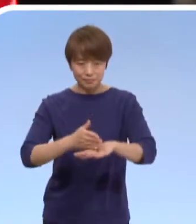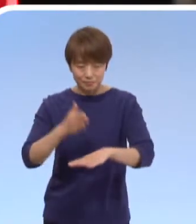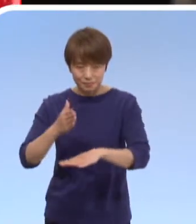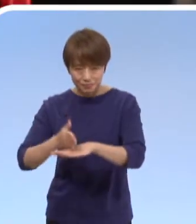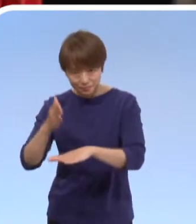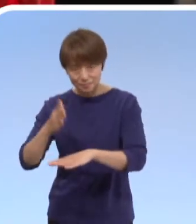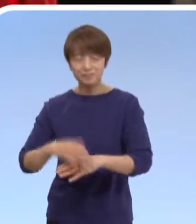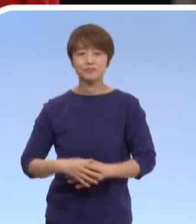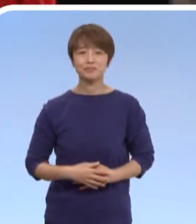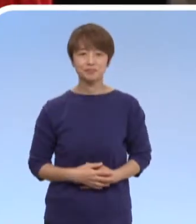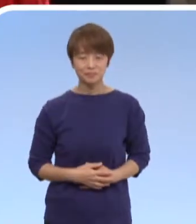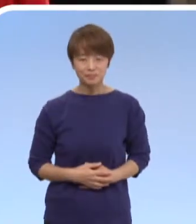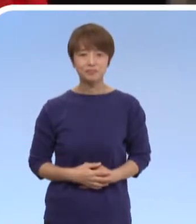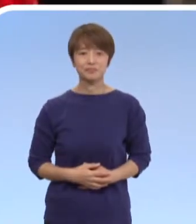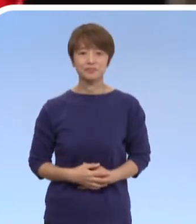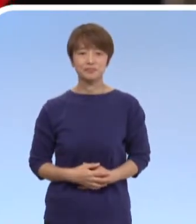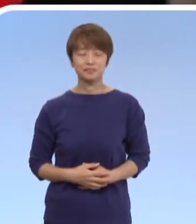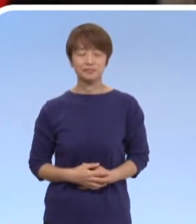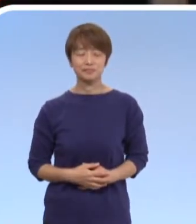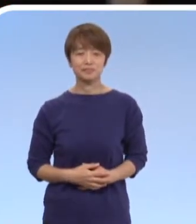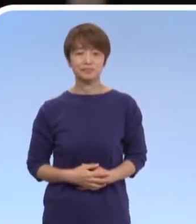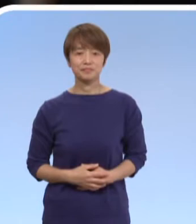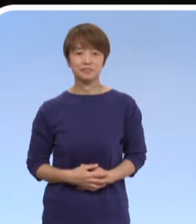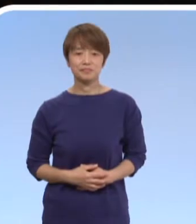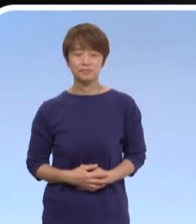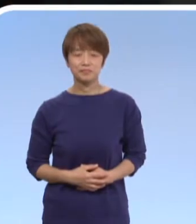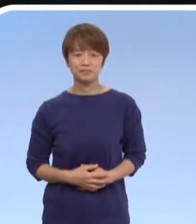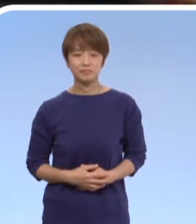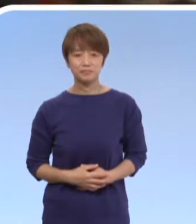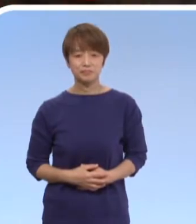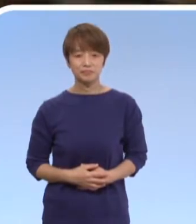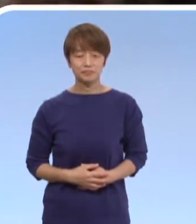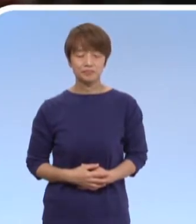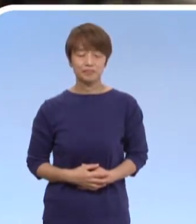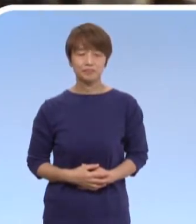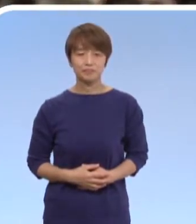どうもありがとうございます。使わせていただきます。